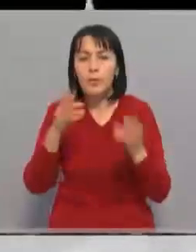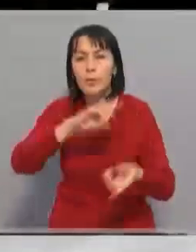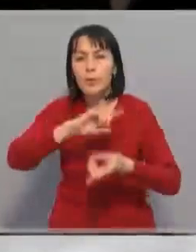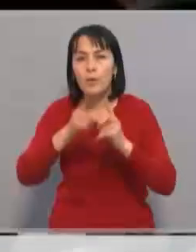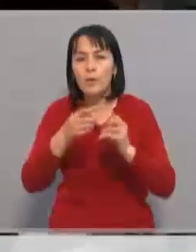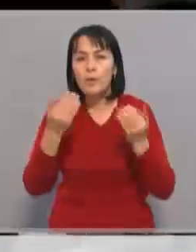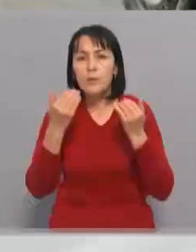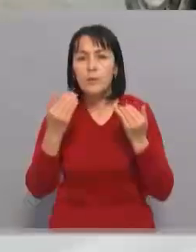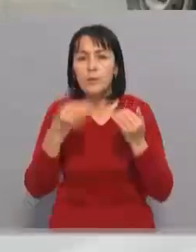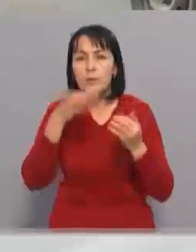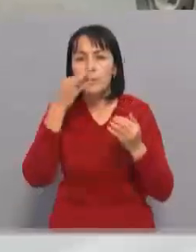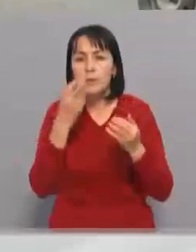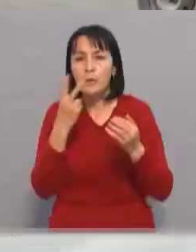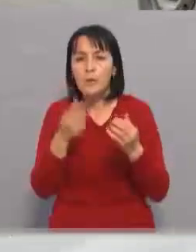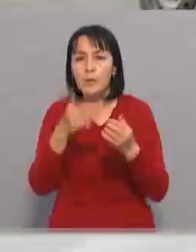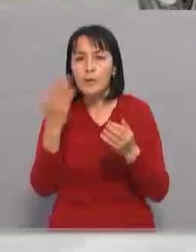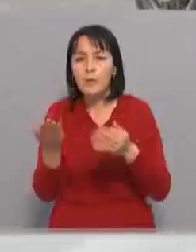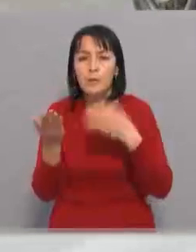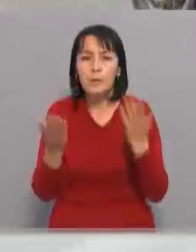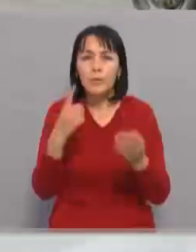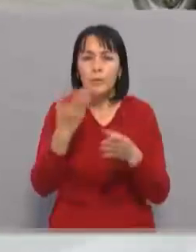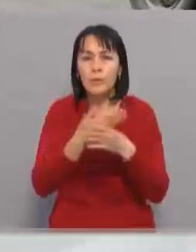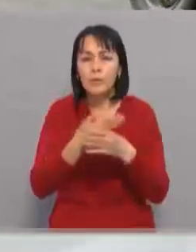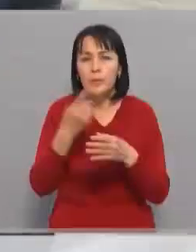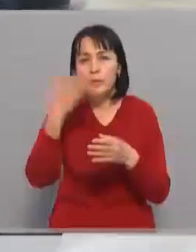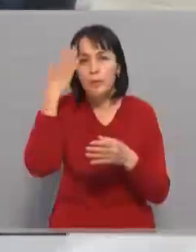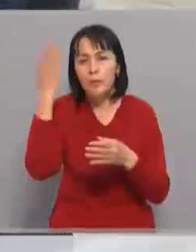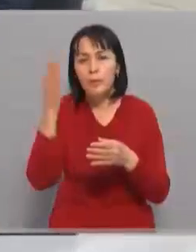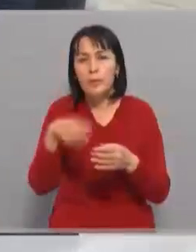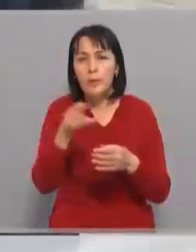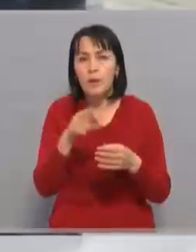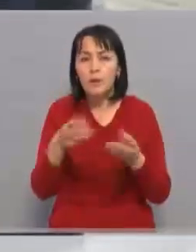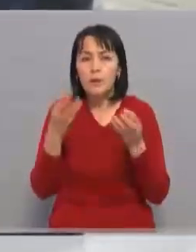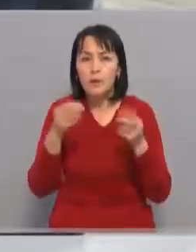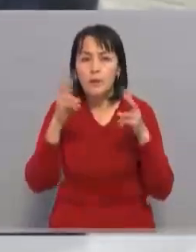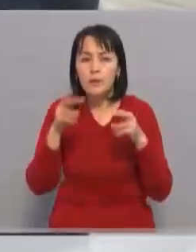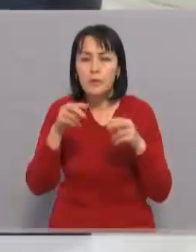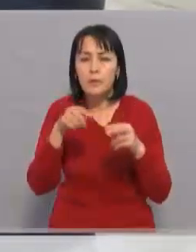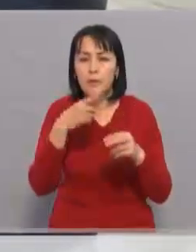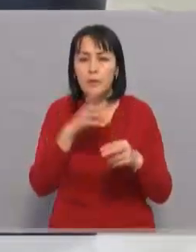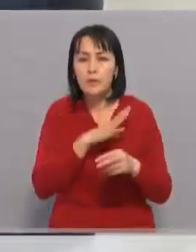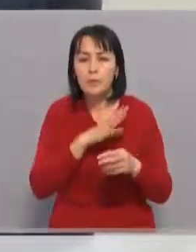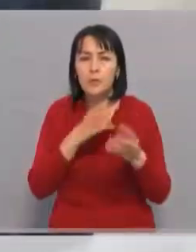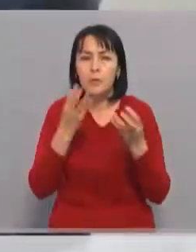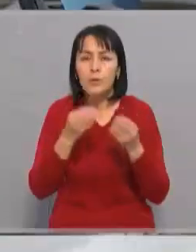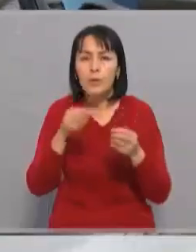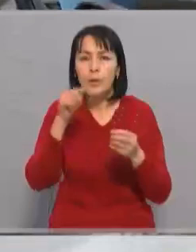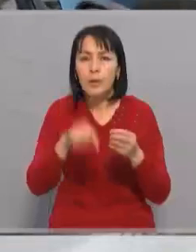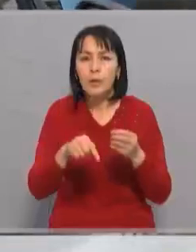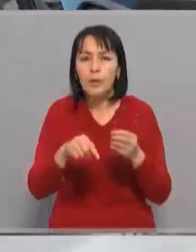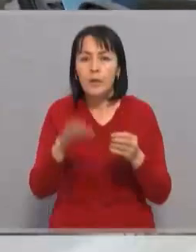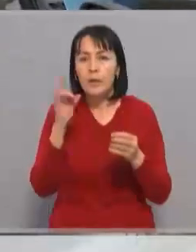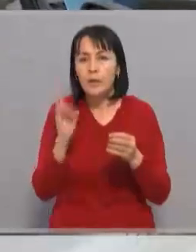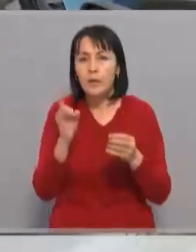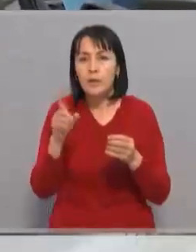өзгерістер қоғам арасындағы пікірді екіге жарды. Бірі қолдаса, енді бірі халықты қанаудың кезекті тәсілі екеніне сенімді. Солардың қатарында